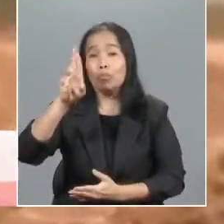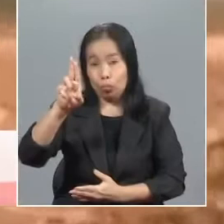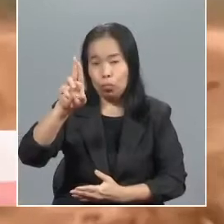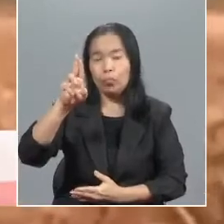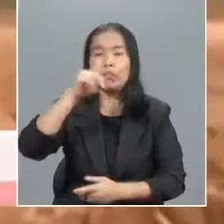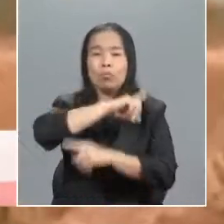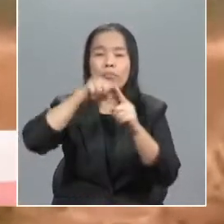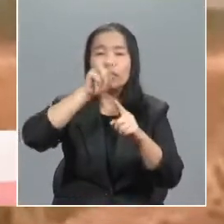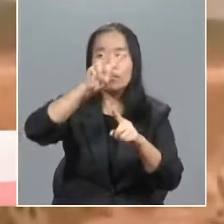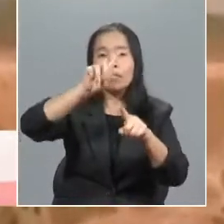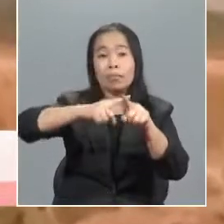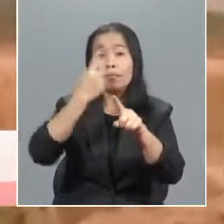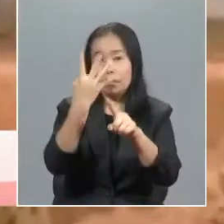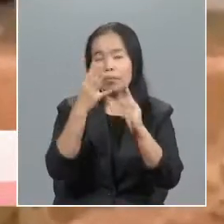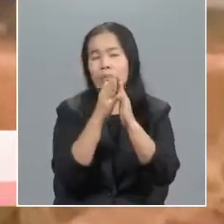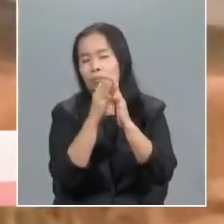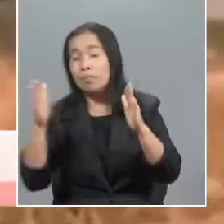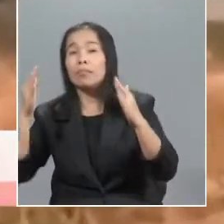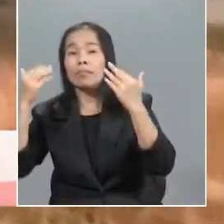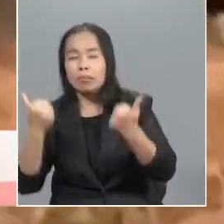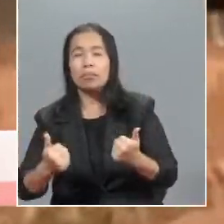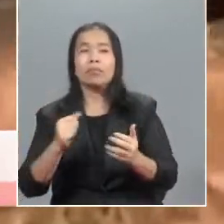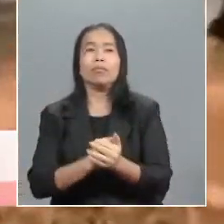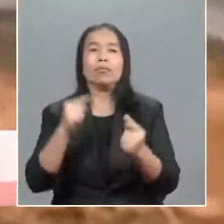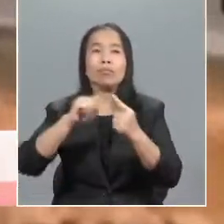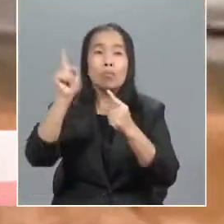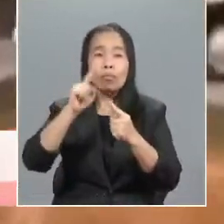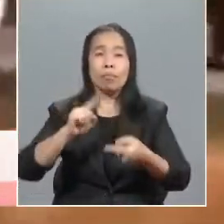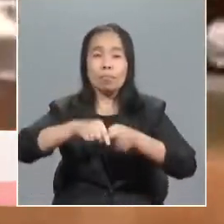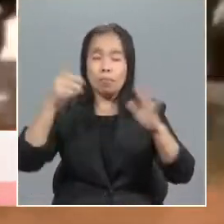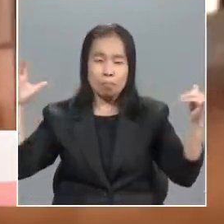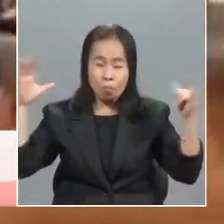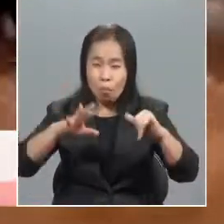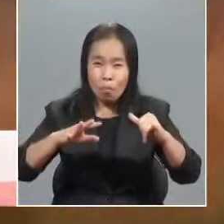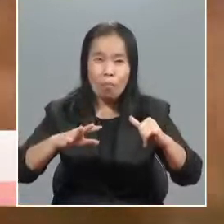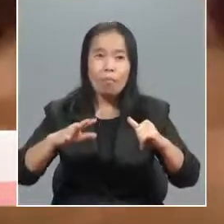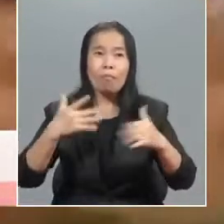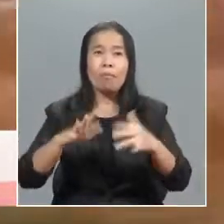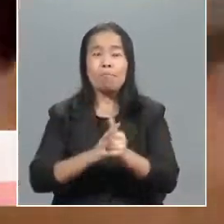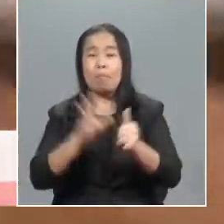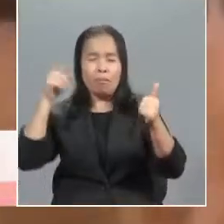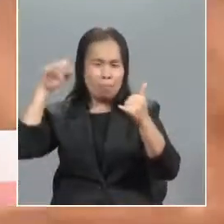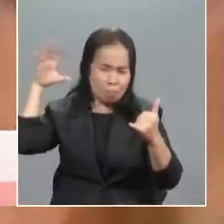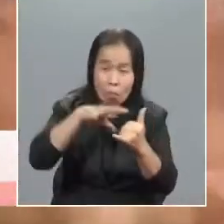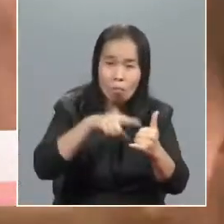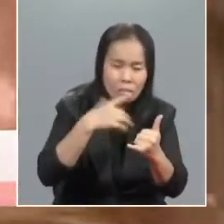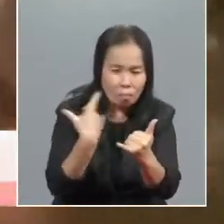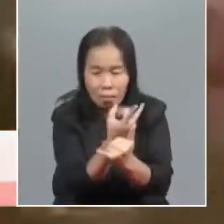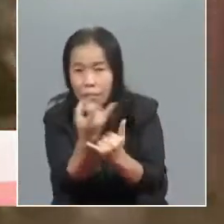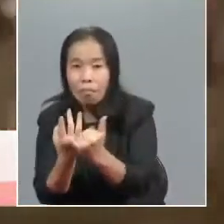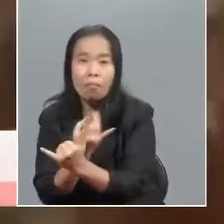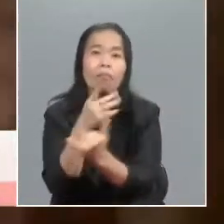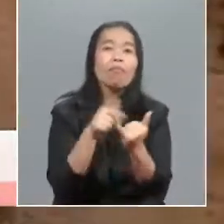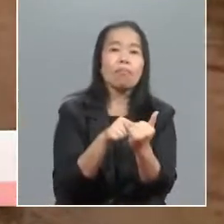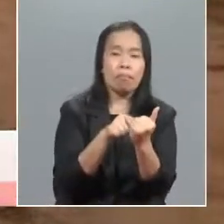2เมษายนจังหวะนี้เป็นจังหวะที่เพื่อนๆเนี่ยรีบวิ่งเข้ามาดูปลื้มว่าปลื้มเป็นอะไรมากไหม น้องมันท้อแล้วอ่